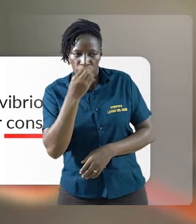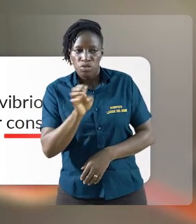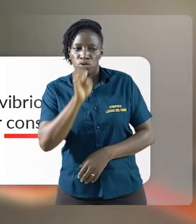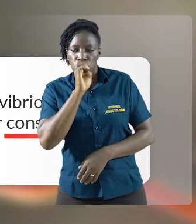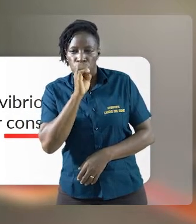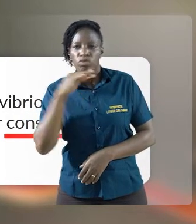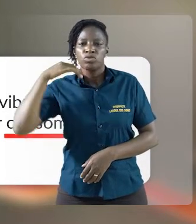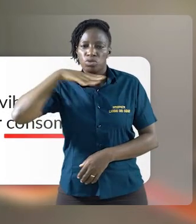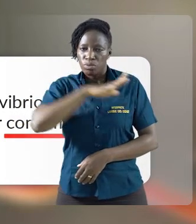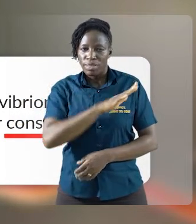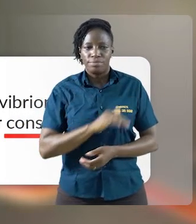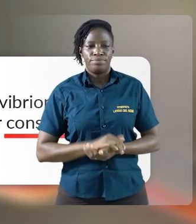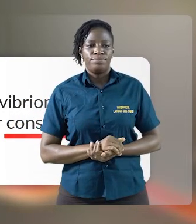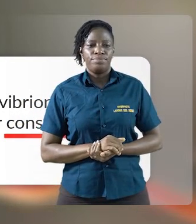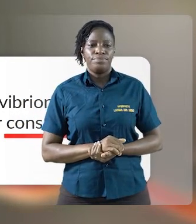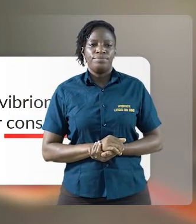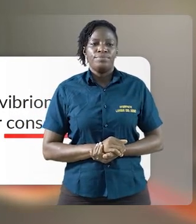d'eau souillée.